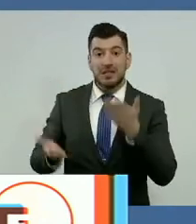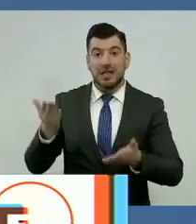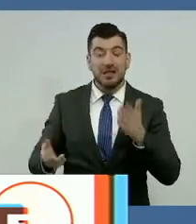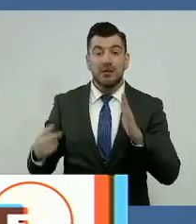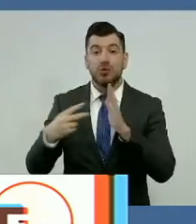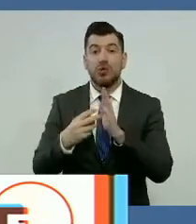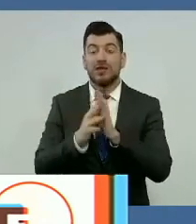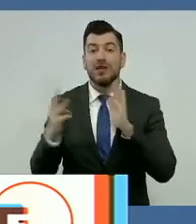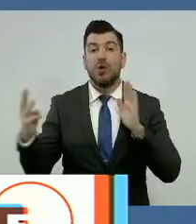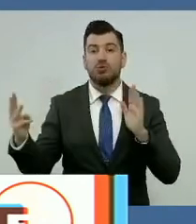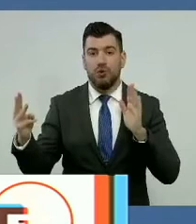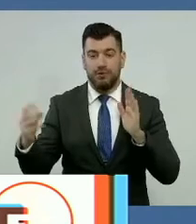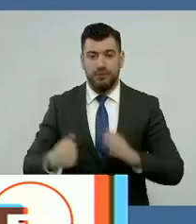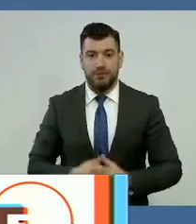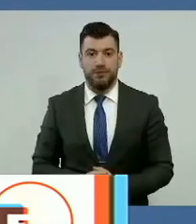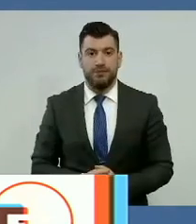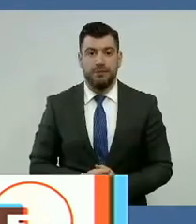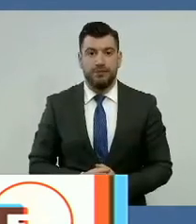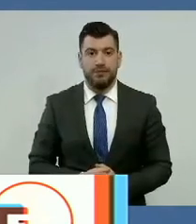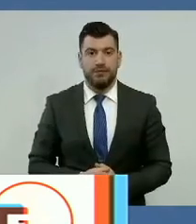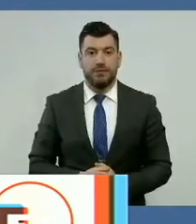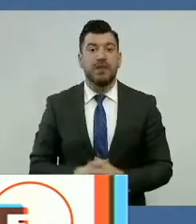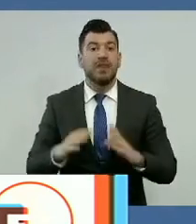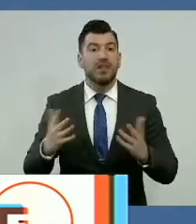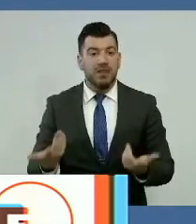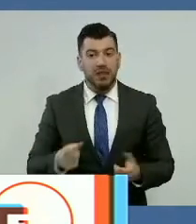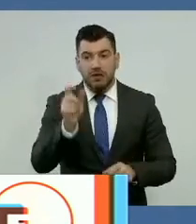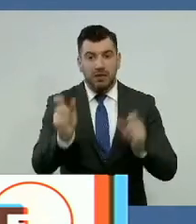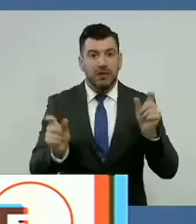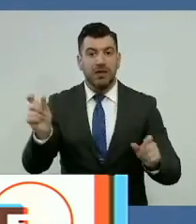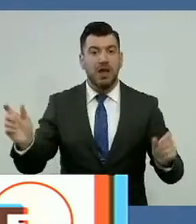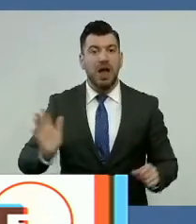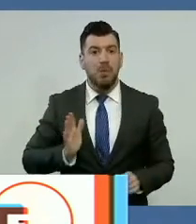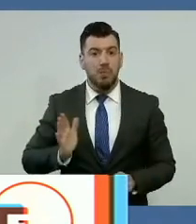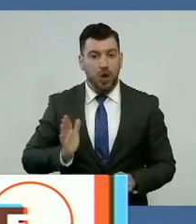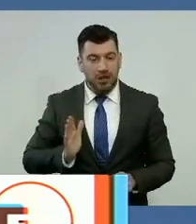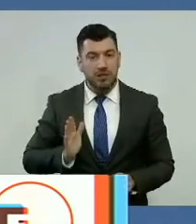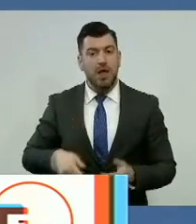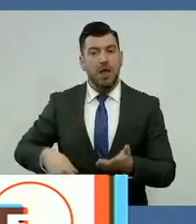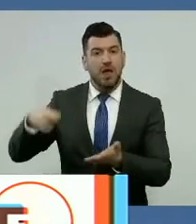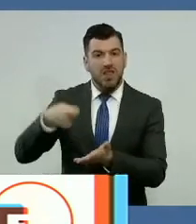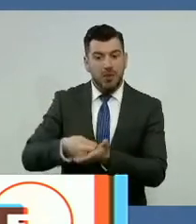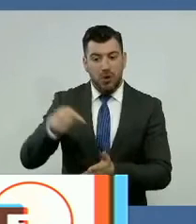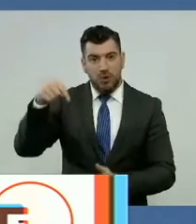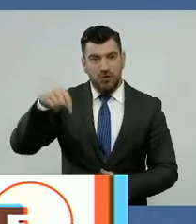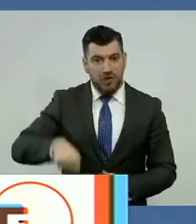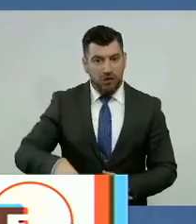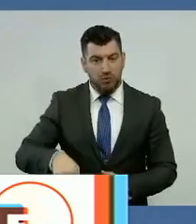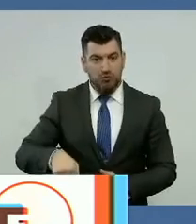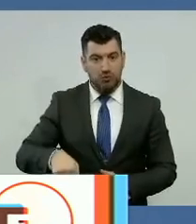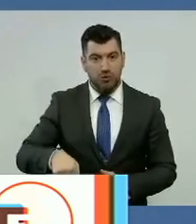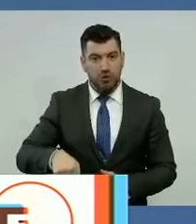2018. Δηλαδή, τα φυσικά πρόσωπα θα πληρώνουν από εφέτος